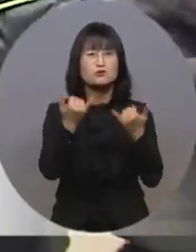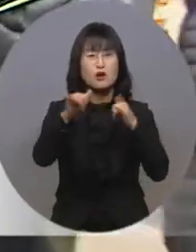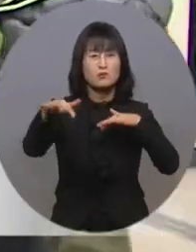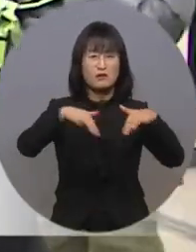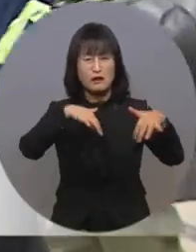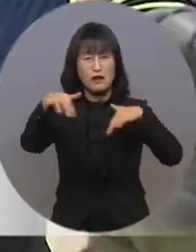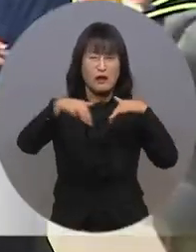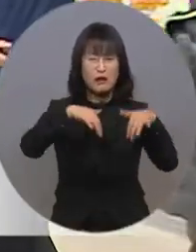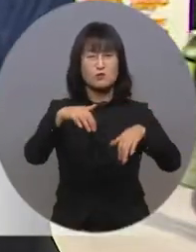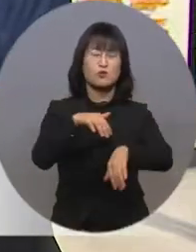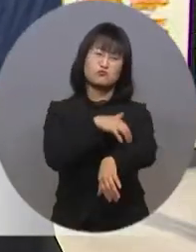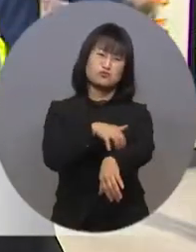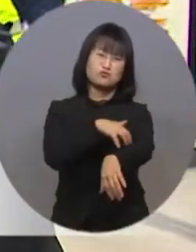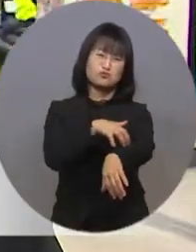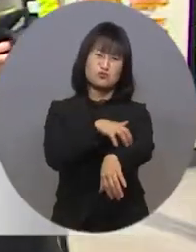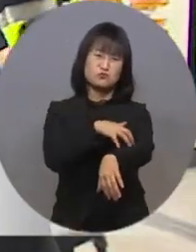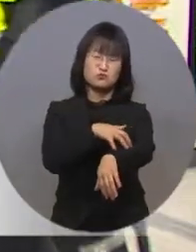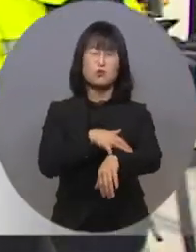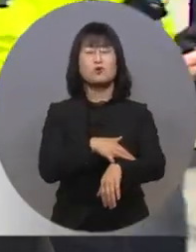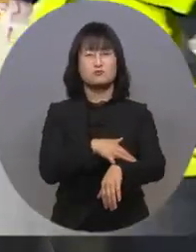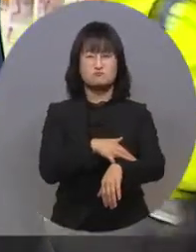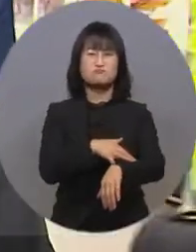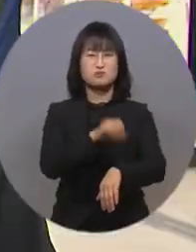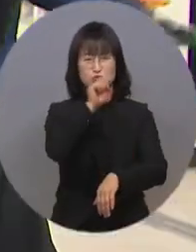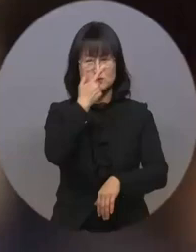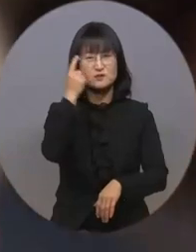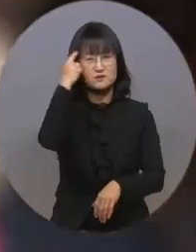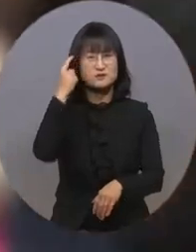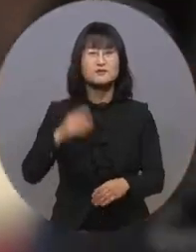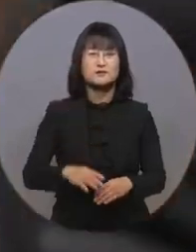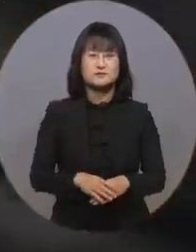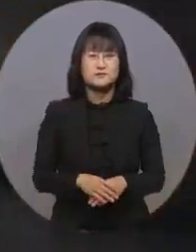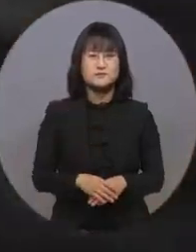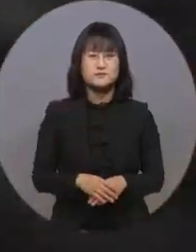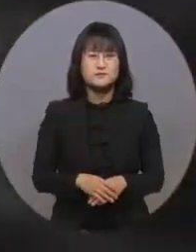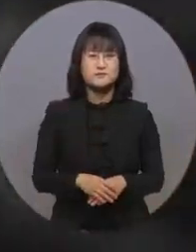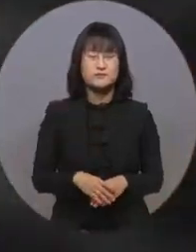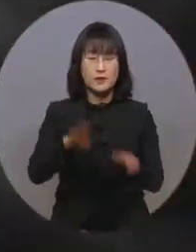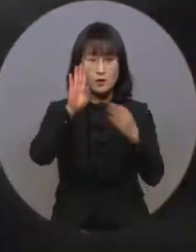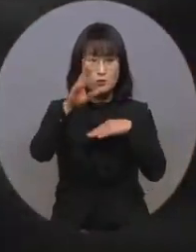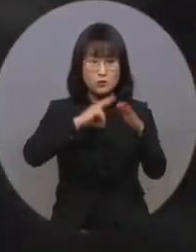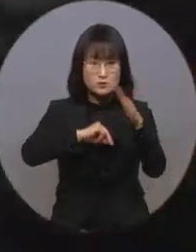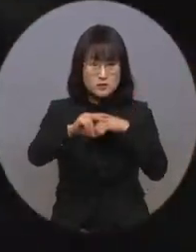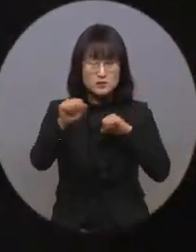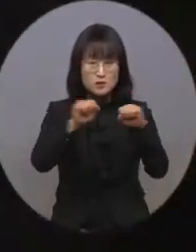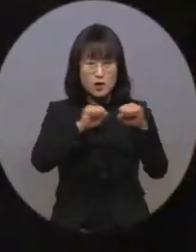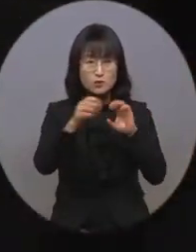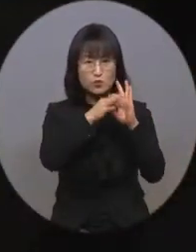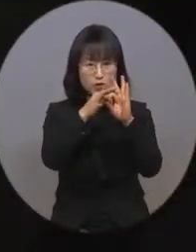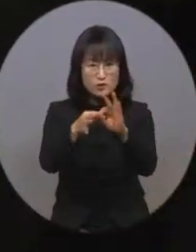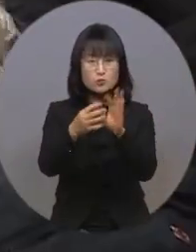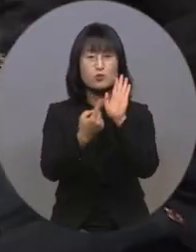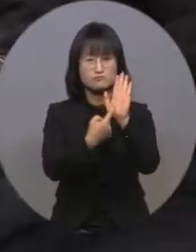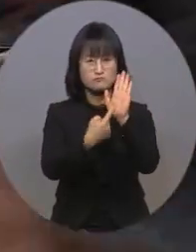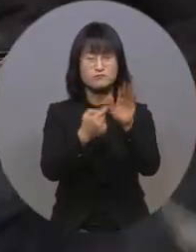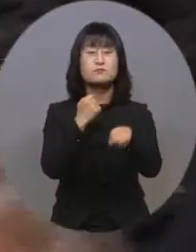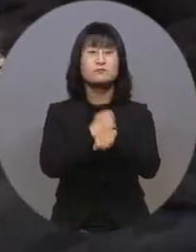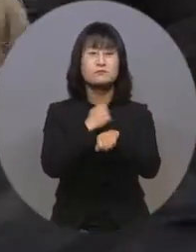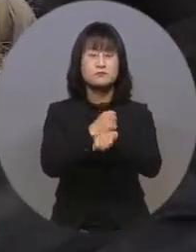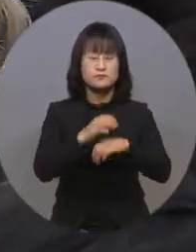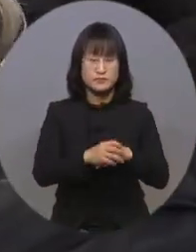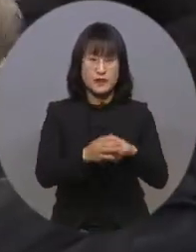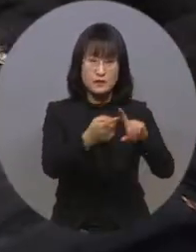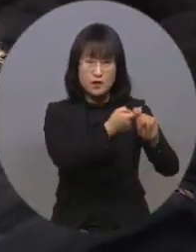지나다니는데 불편하게 하는 거는 조금 아니지 않나 생각합니다. 앞으로 지하철 행동을 이어가겠다고 예고된 상황.